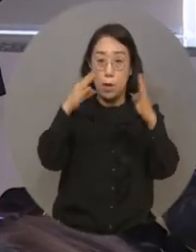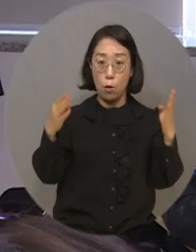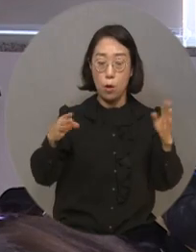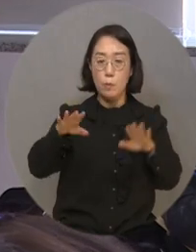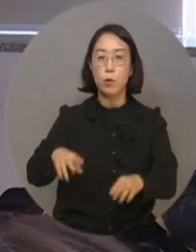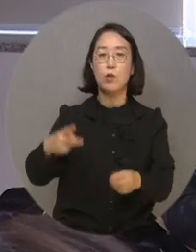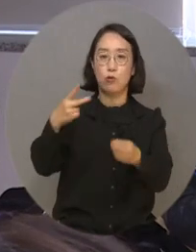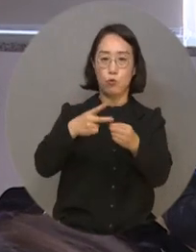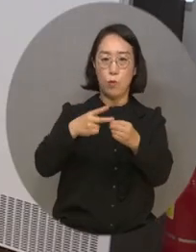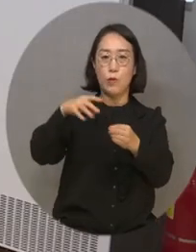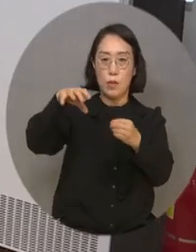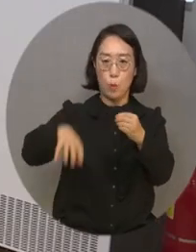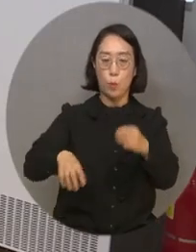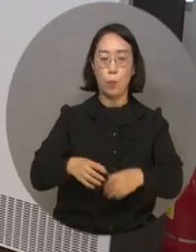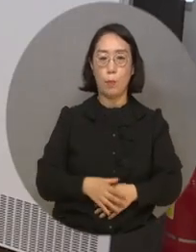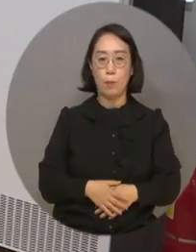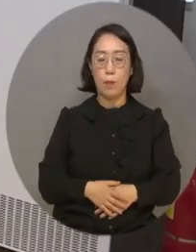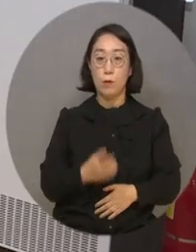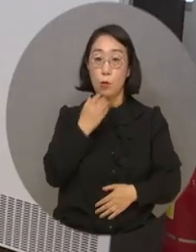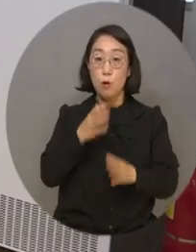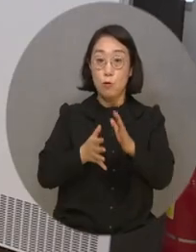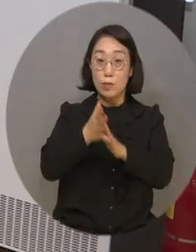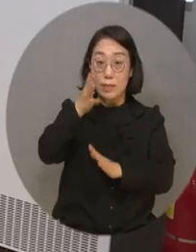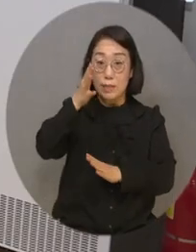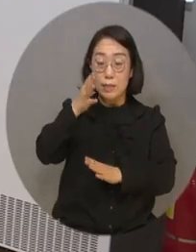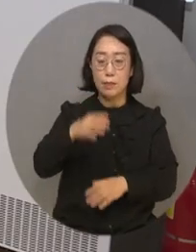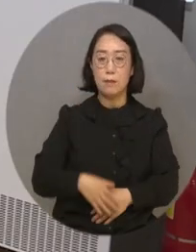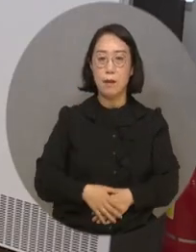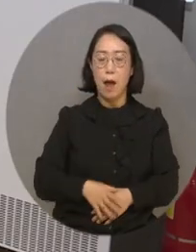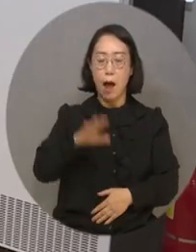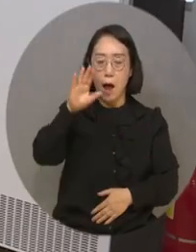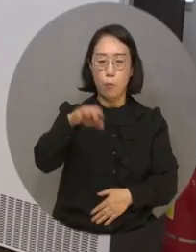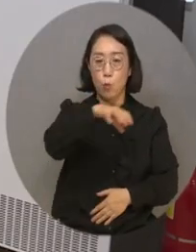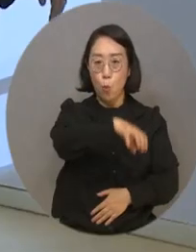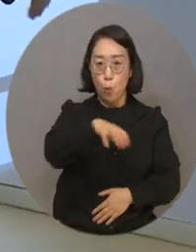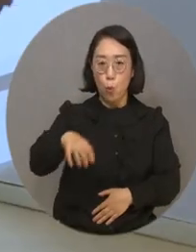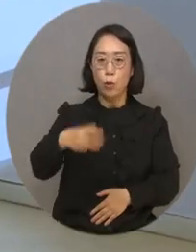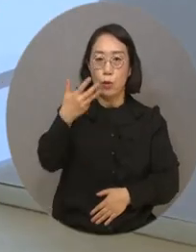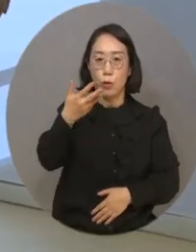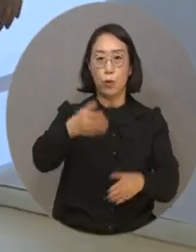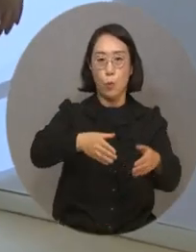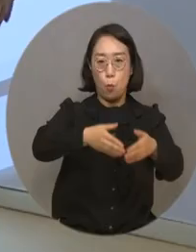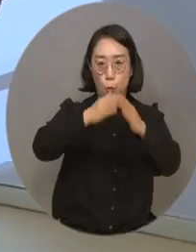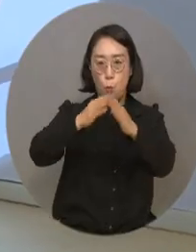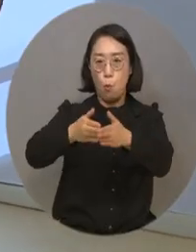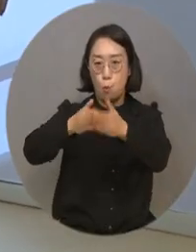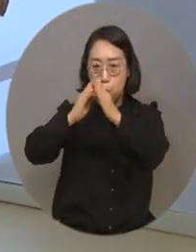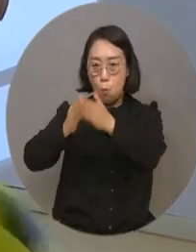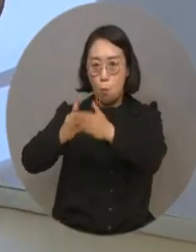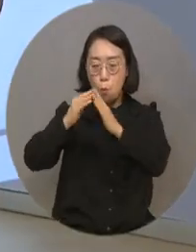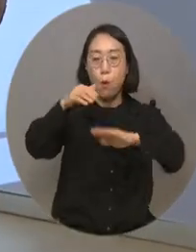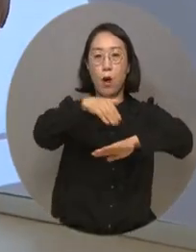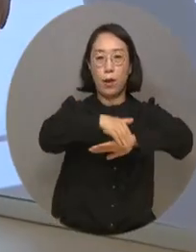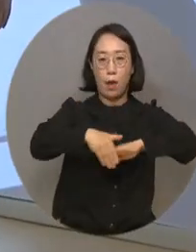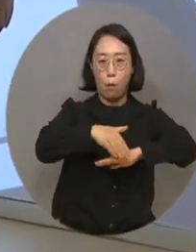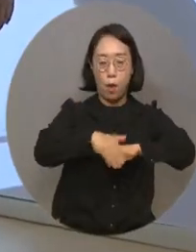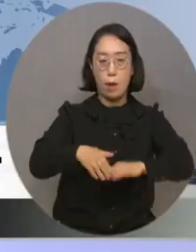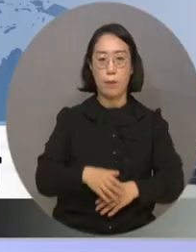이번이 두 번째입니다. 서울시는 앞으로 총 8개소의 뇌병변 장애인 비전센터를 세울 계획입니다.